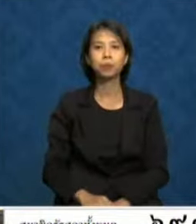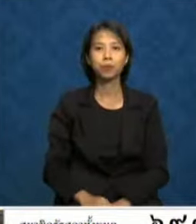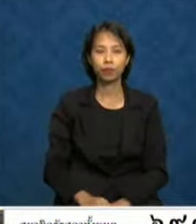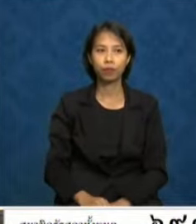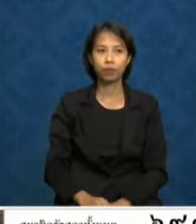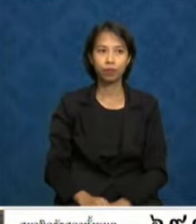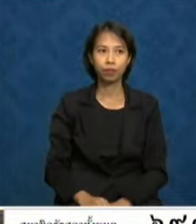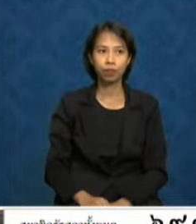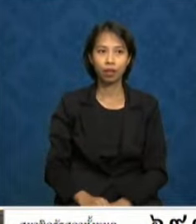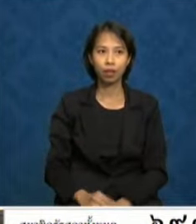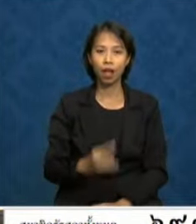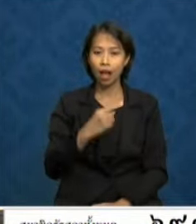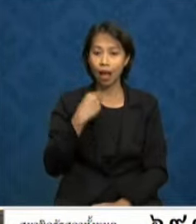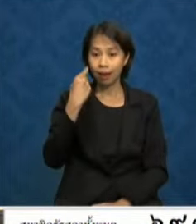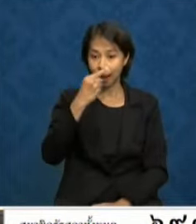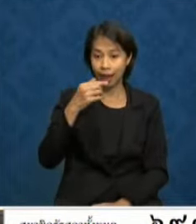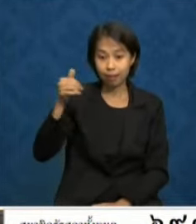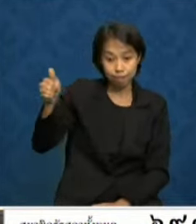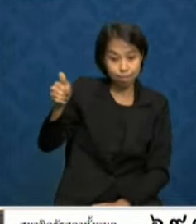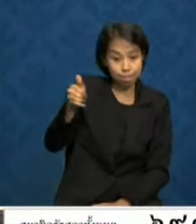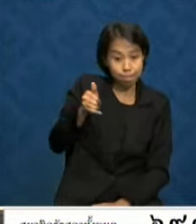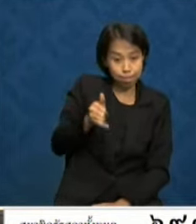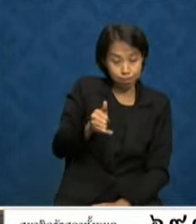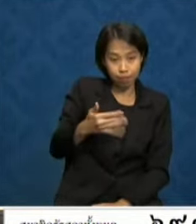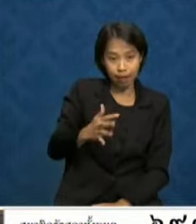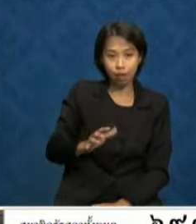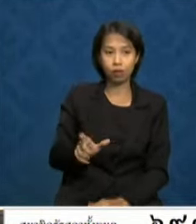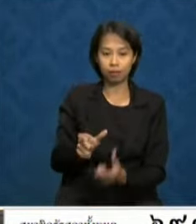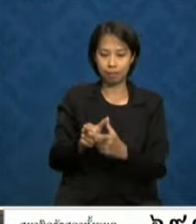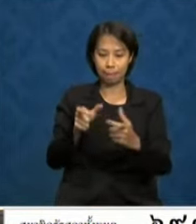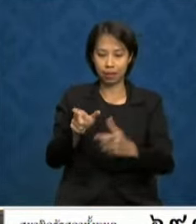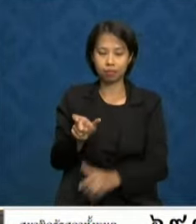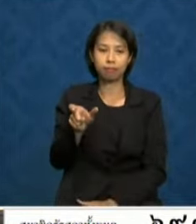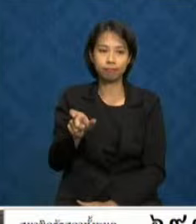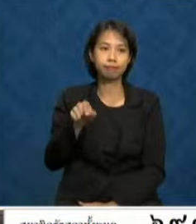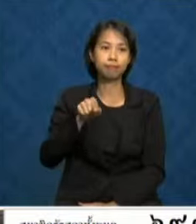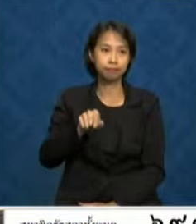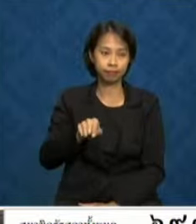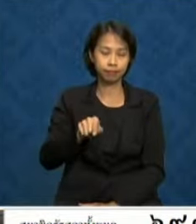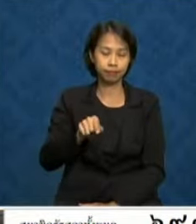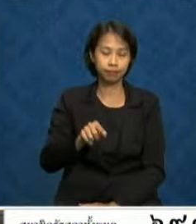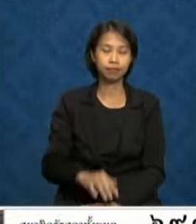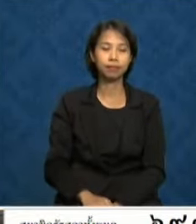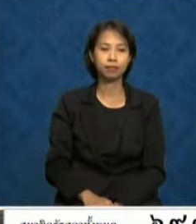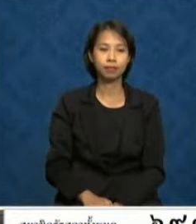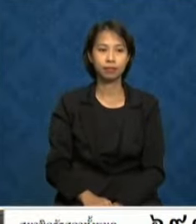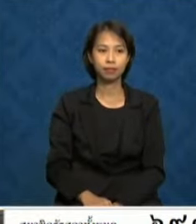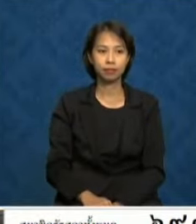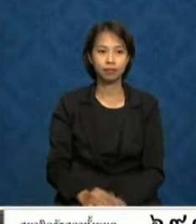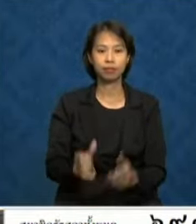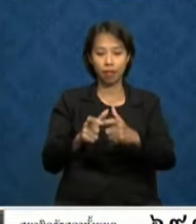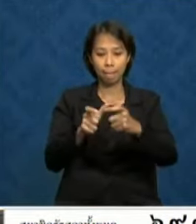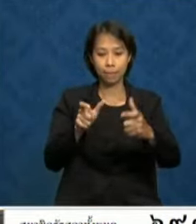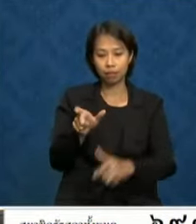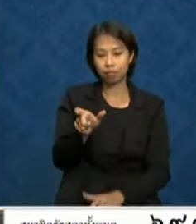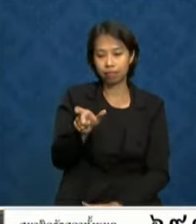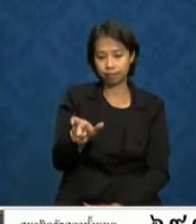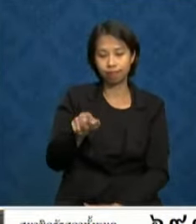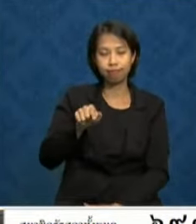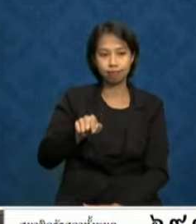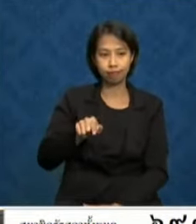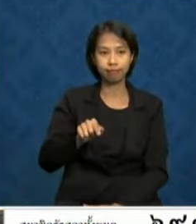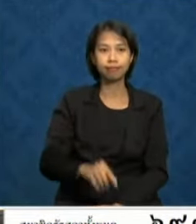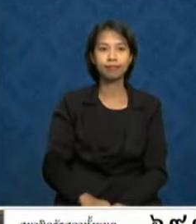ล้วก็ท่านสมาชิกที่เข้ามาแล้วนะครับกรุณา เสียบบัตรแล้วก็กดแสดงตนด้วยนะ